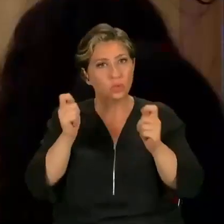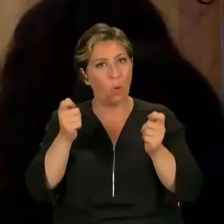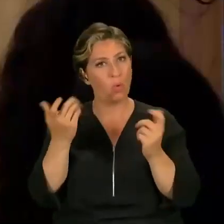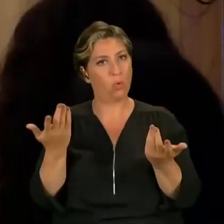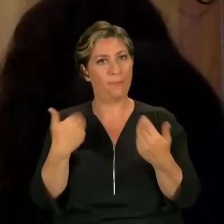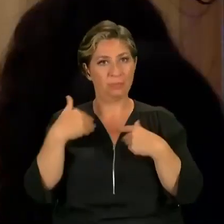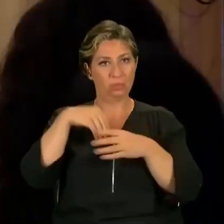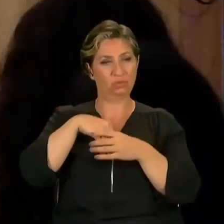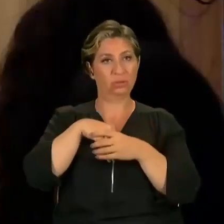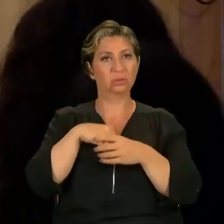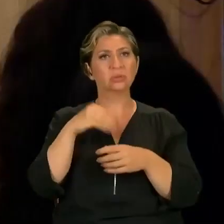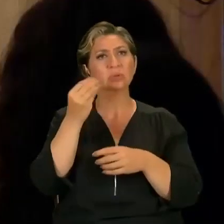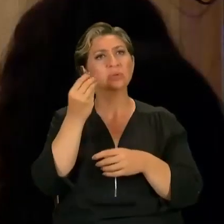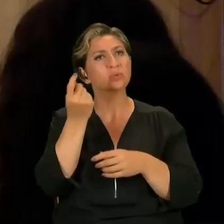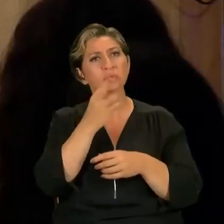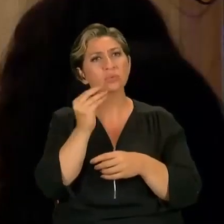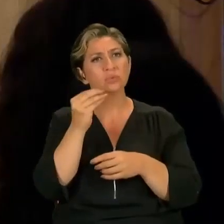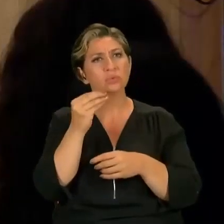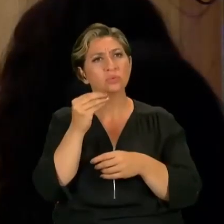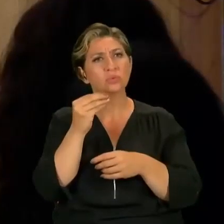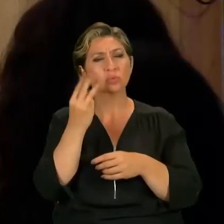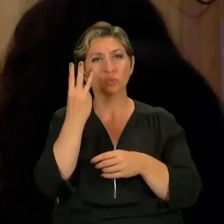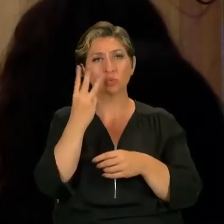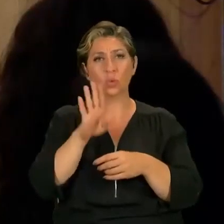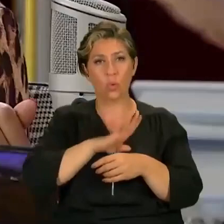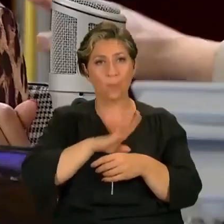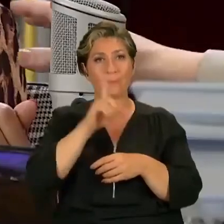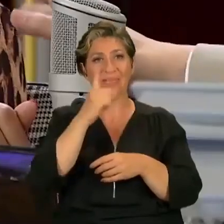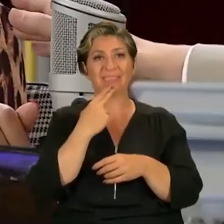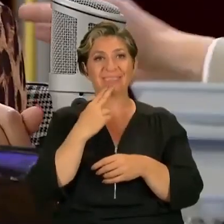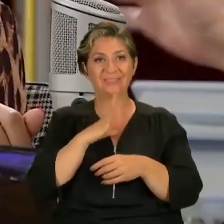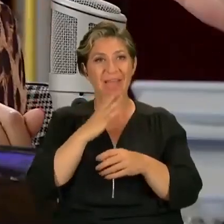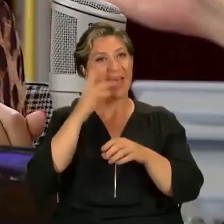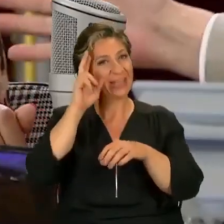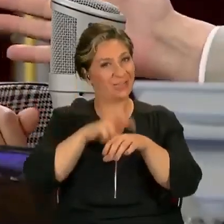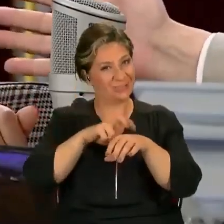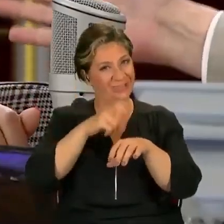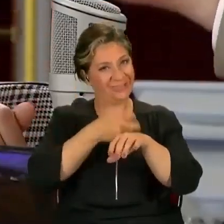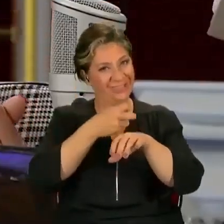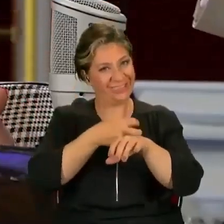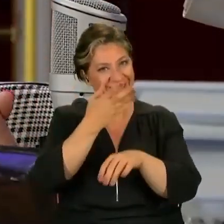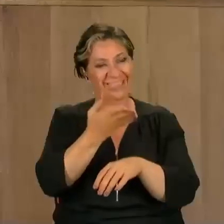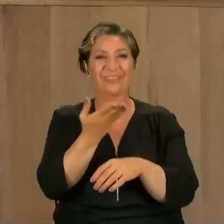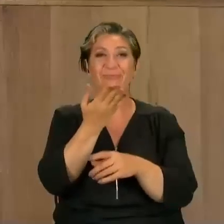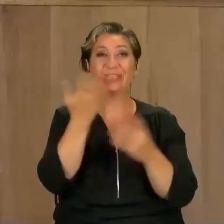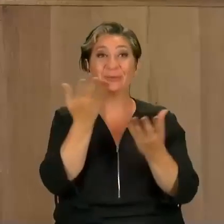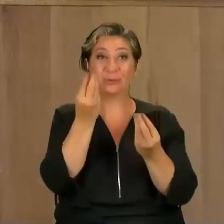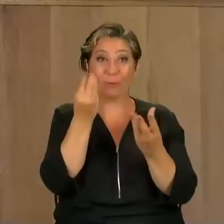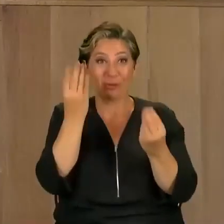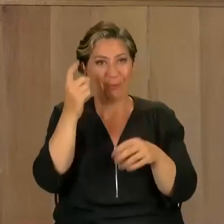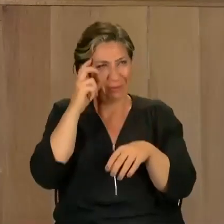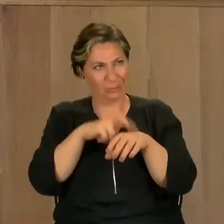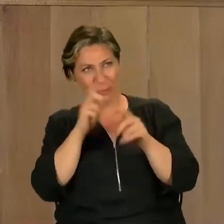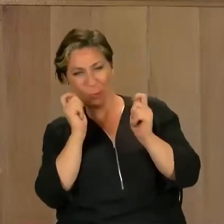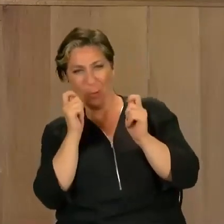Zor bir durumdu çünkü. Kaç çocuğunuz var? 3 oğlum bir kızım var. Hatırlıyorsunuz maşallah. Yani kolay değil. Bu kadar çok olunca